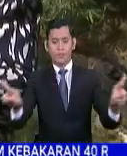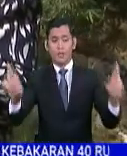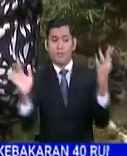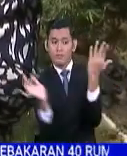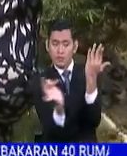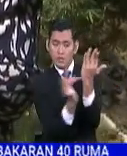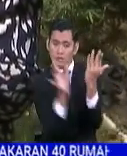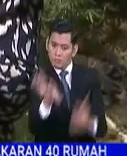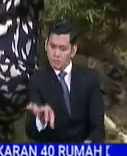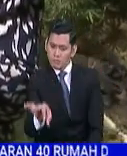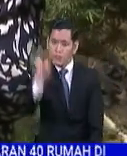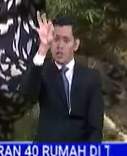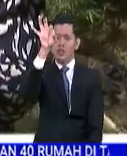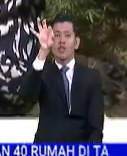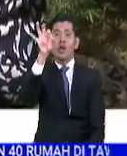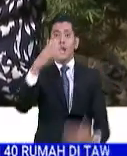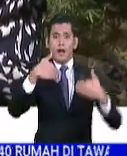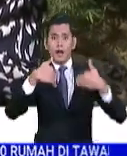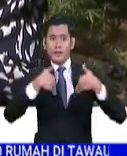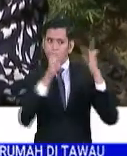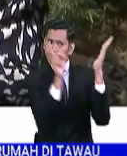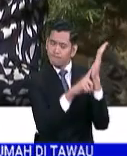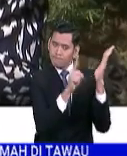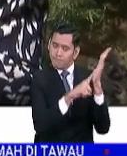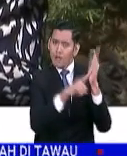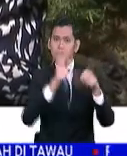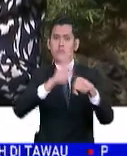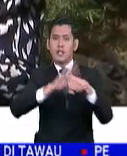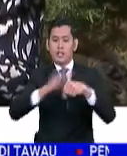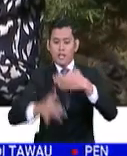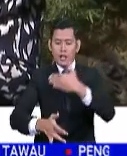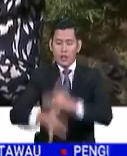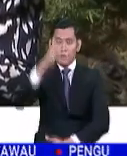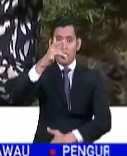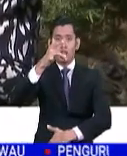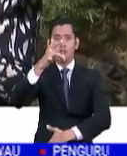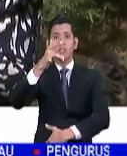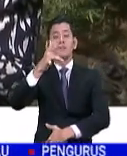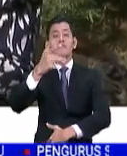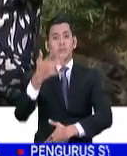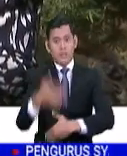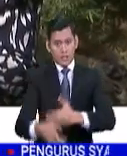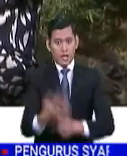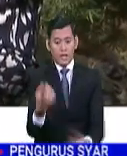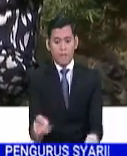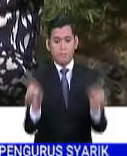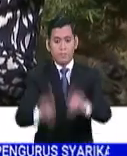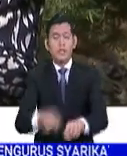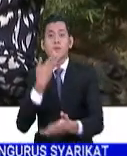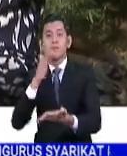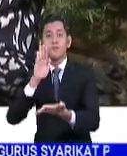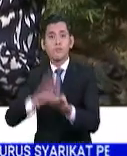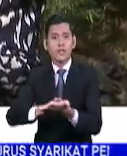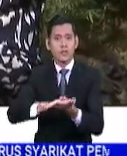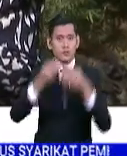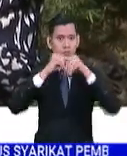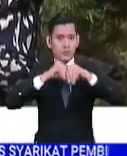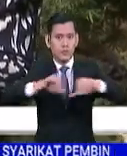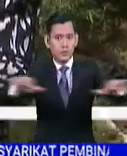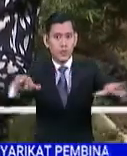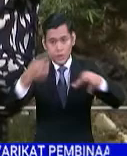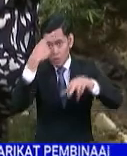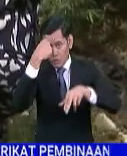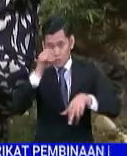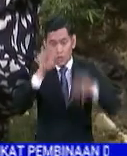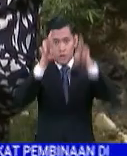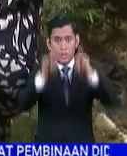teknologi pengesanan bencana sedia ada serta memberi pendedahan mengenai sistem amaran awal bencana secara lebih meluas kepada rakyat. Pada masa